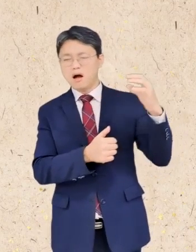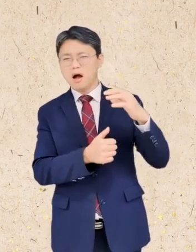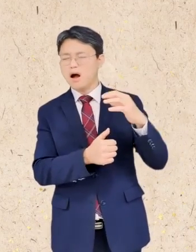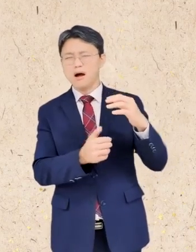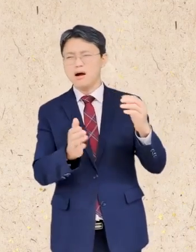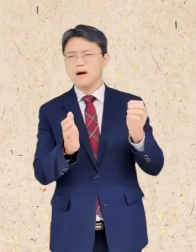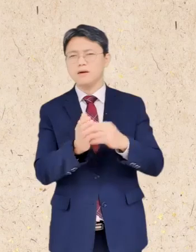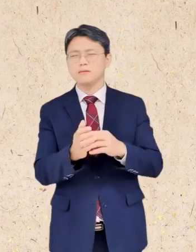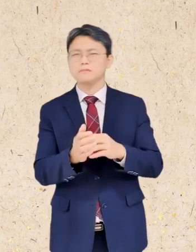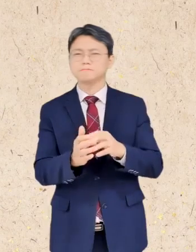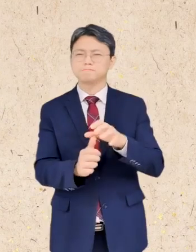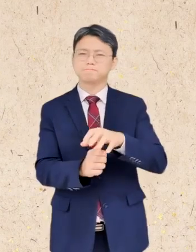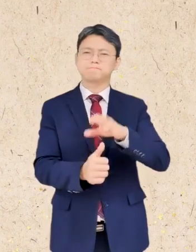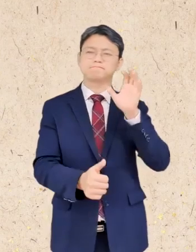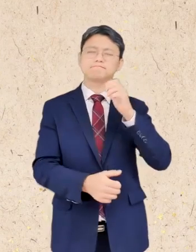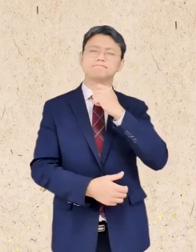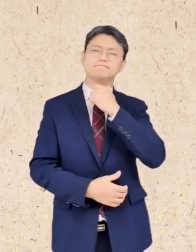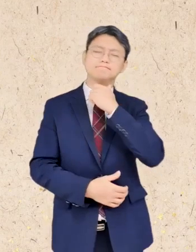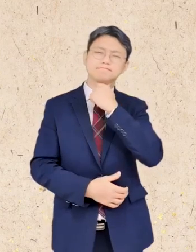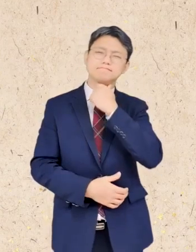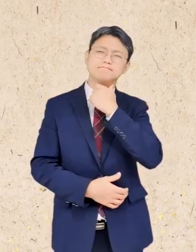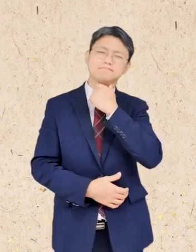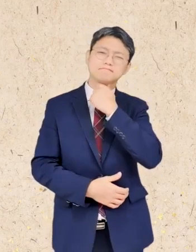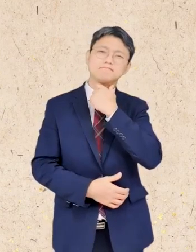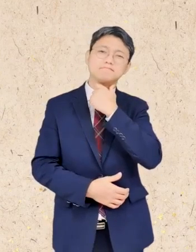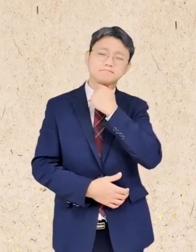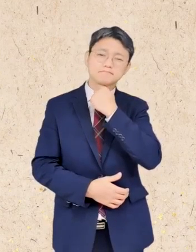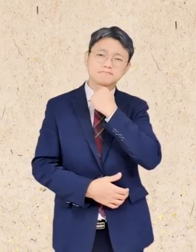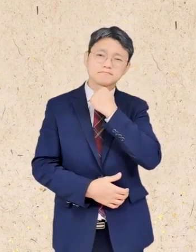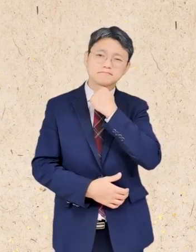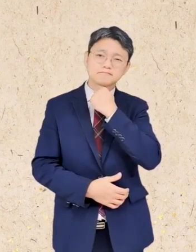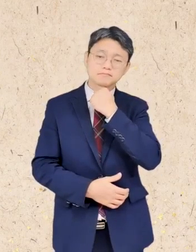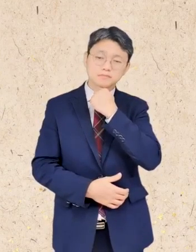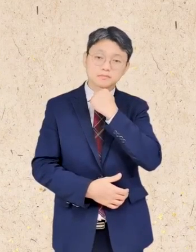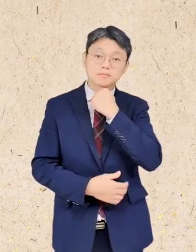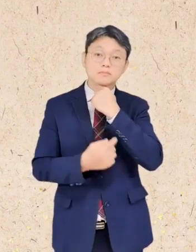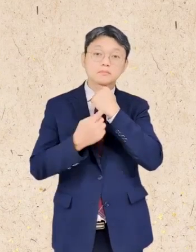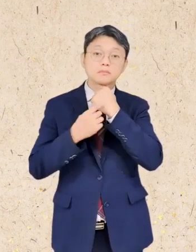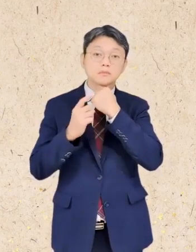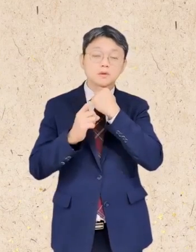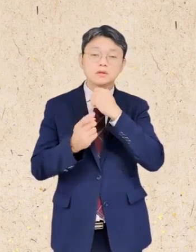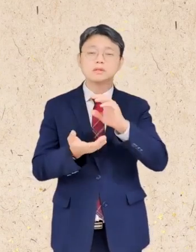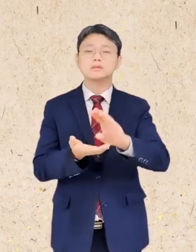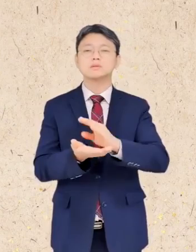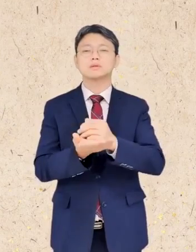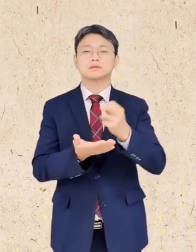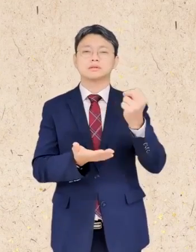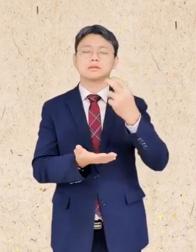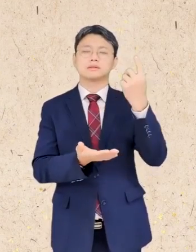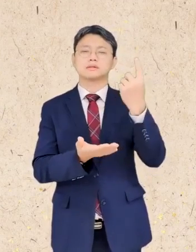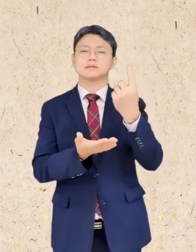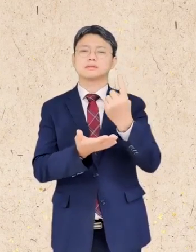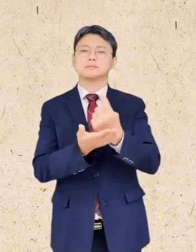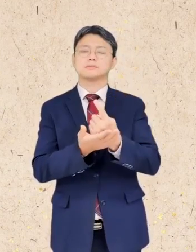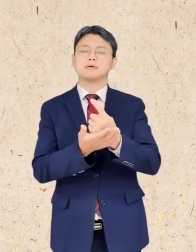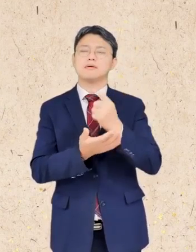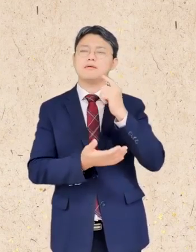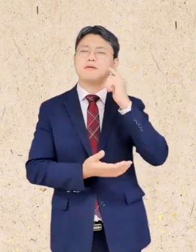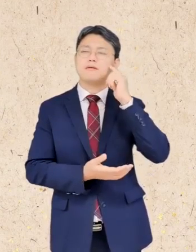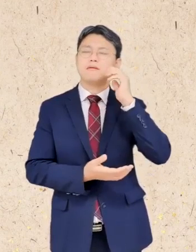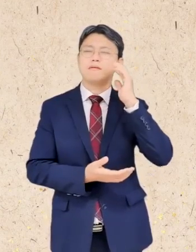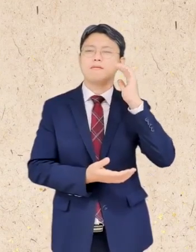더욱 이 상황에서 벗어날 수 있기를 열망했는데 그것으로 그리스도의 재림을 열망했다라는